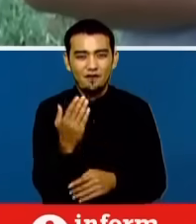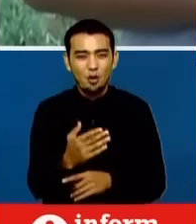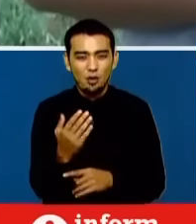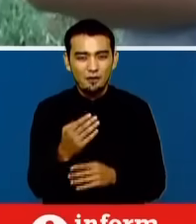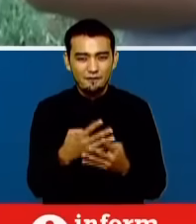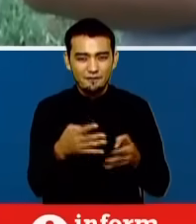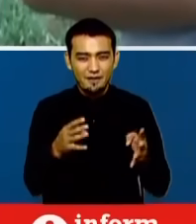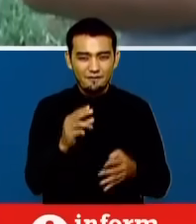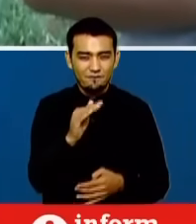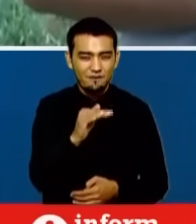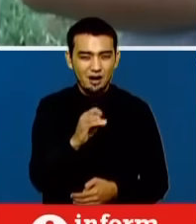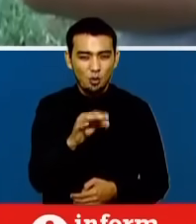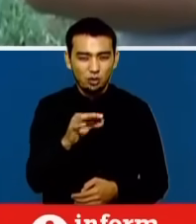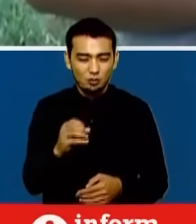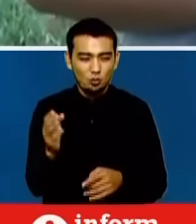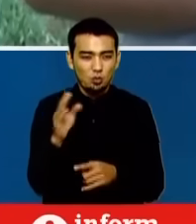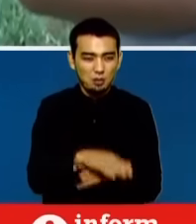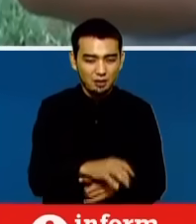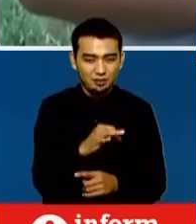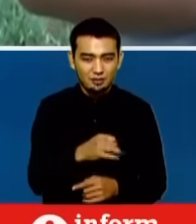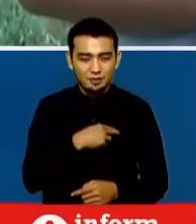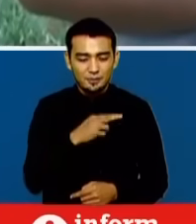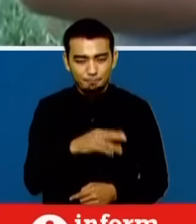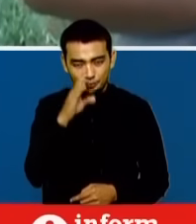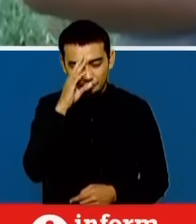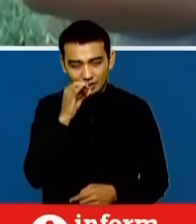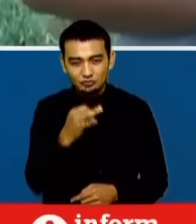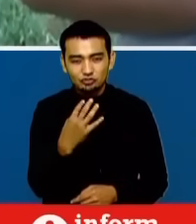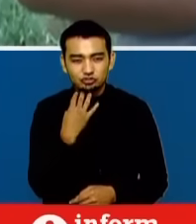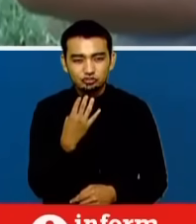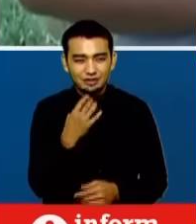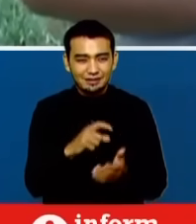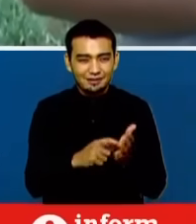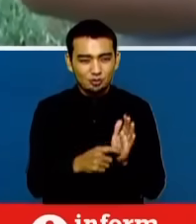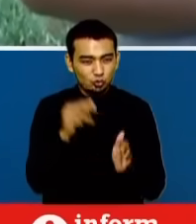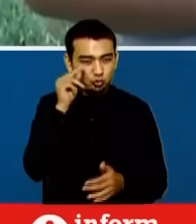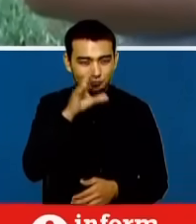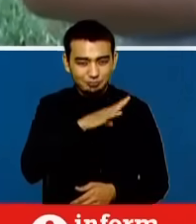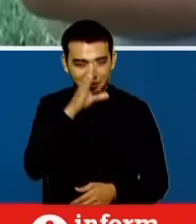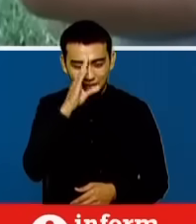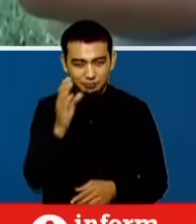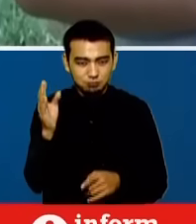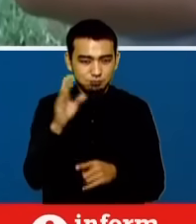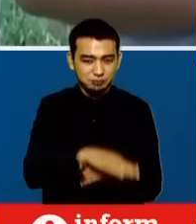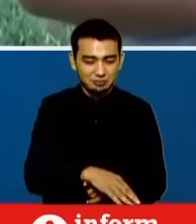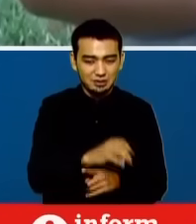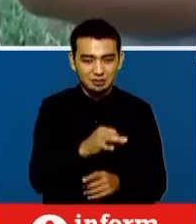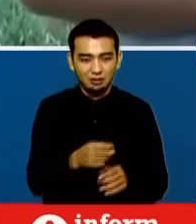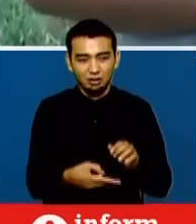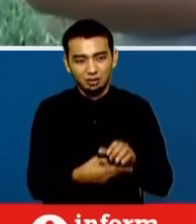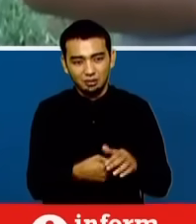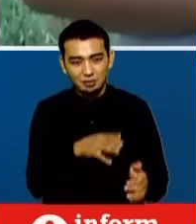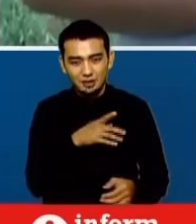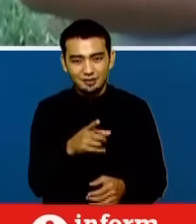жеткіншек оқиға орнында көз жұмған. Мектеп директорының айтуынша 4-ші сынып оқитын бала қақпадағы торды тартып қалған. Сол кезде